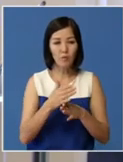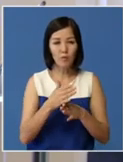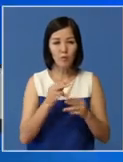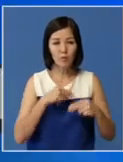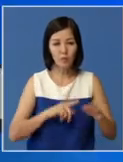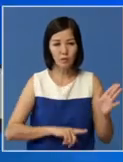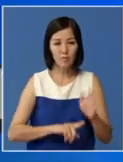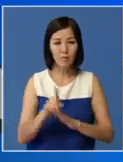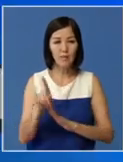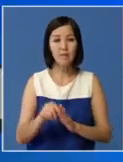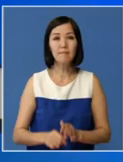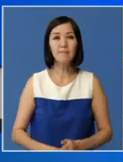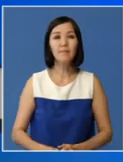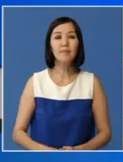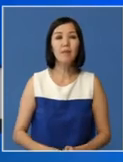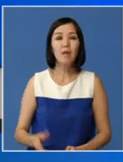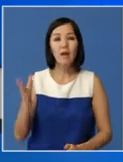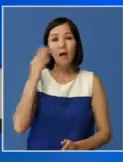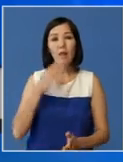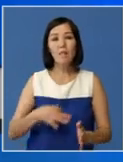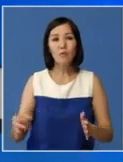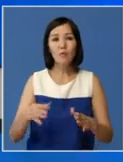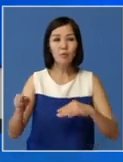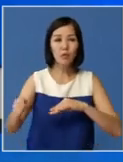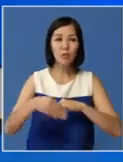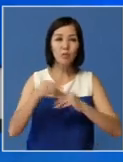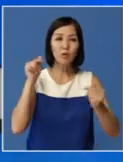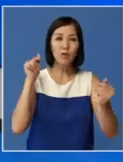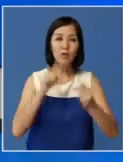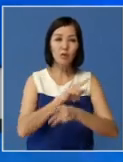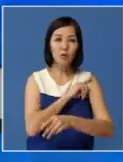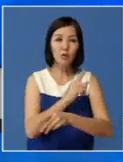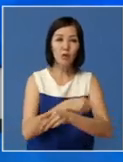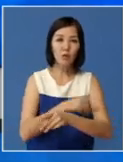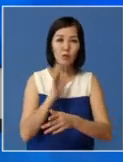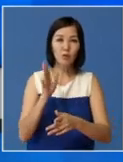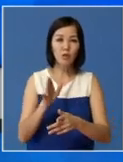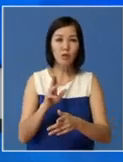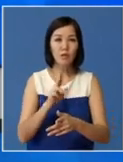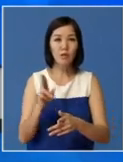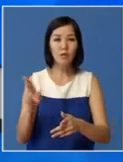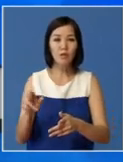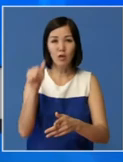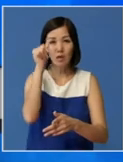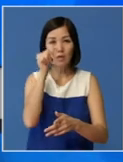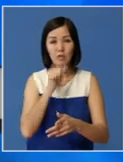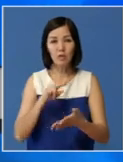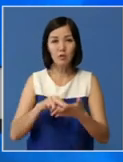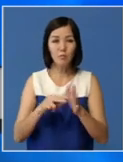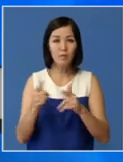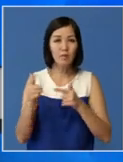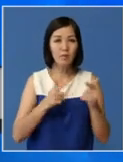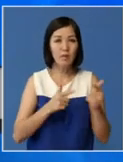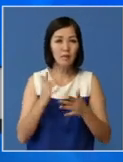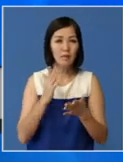басталды. Облыста жемқорлыққа қарсы күрес жұмысы күшейтілмек. Ол үшін 42 айына арнайы жоспарлар дайындалып жатыр.